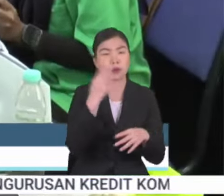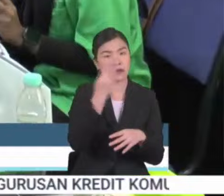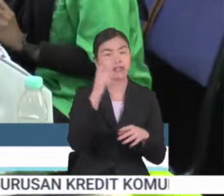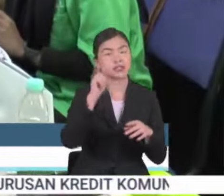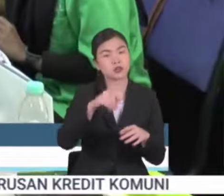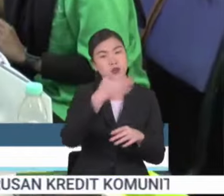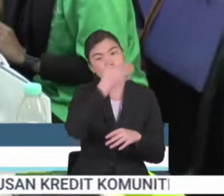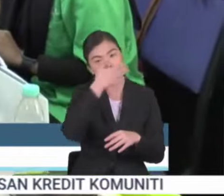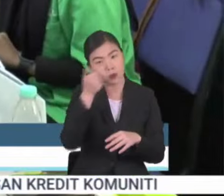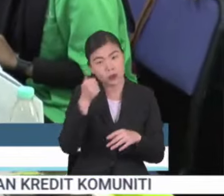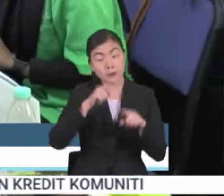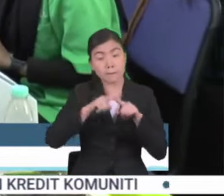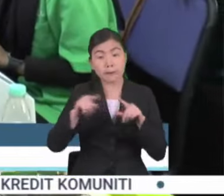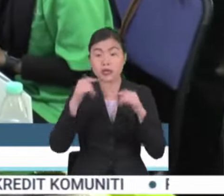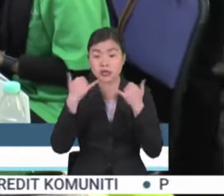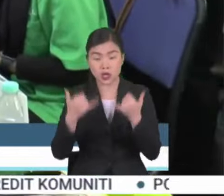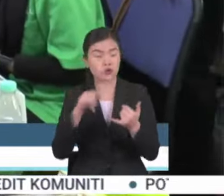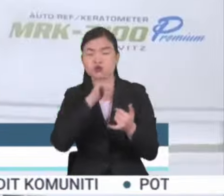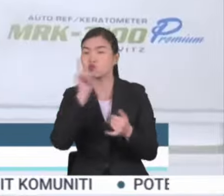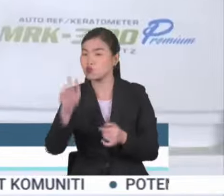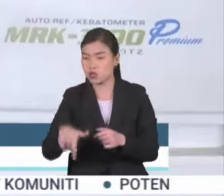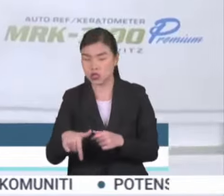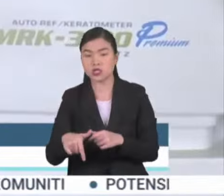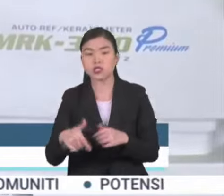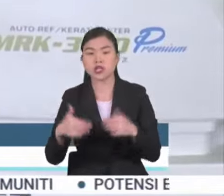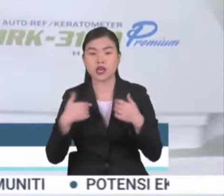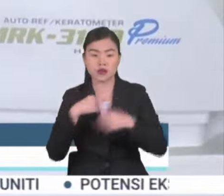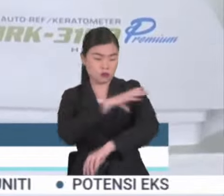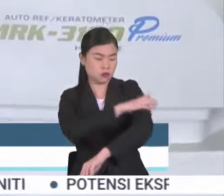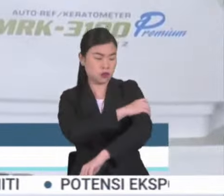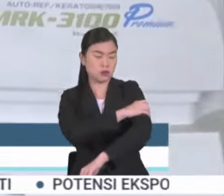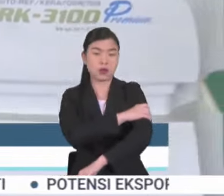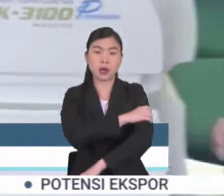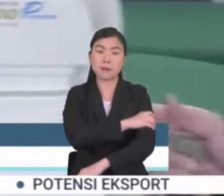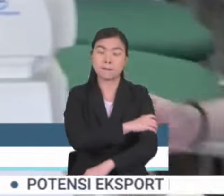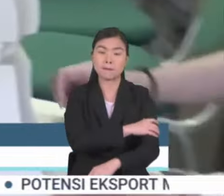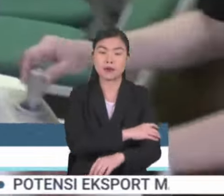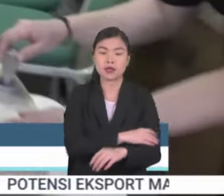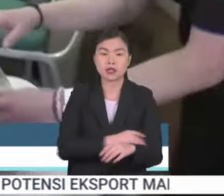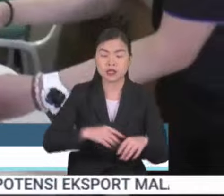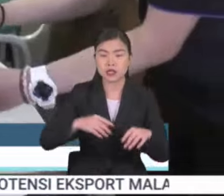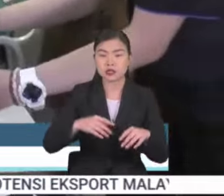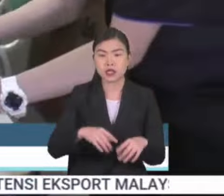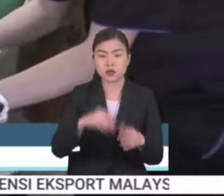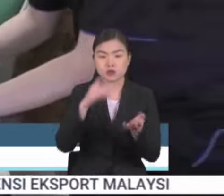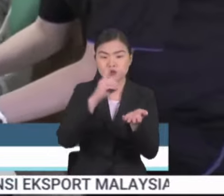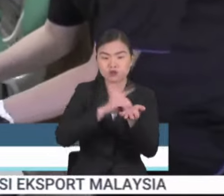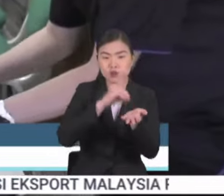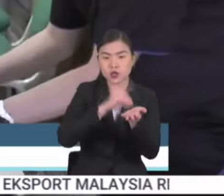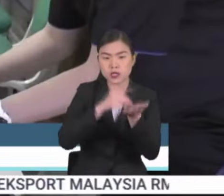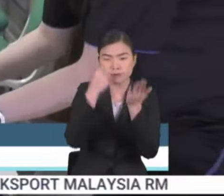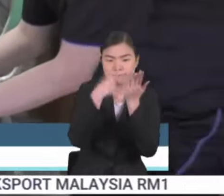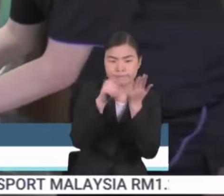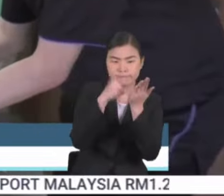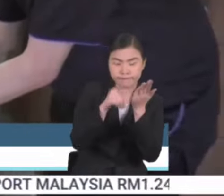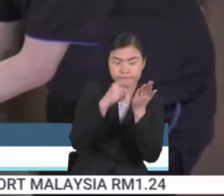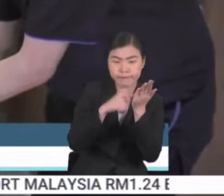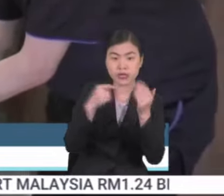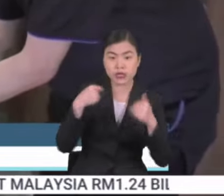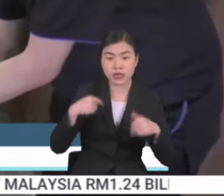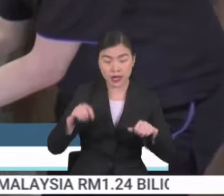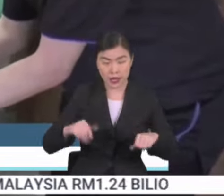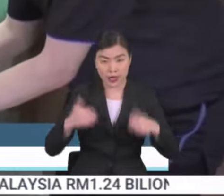puasa. So yang ni tak perlu puasa. Kita ada BP, kita ada doktor consultation, kita pun ada pemeriksaan